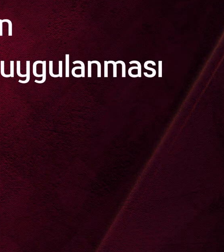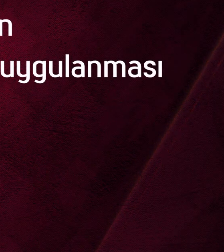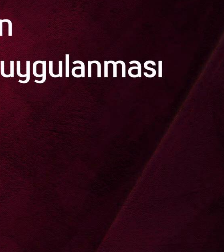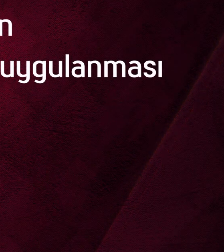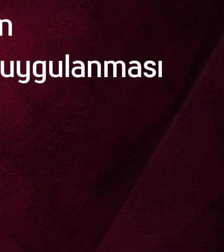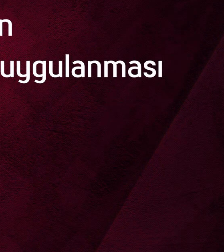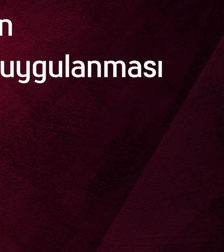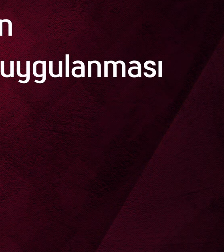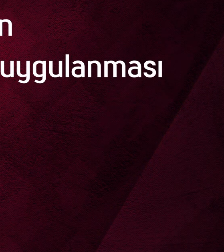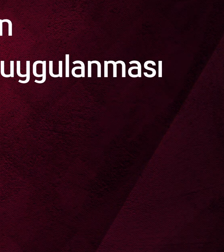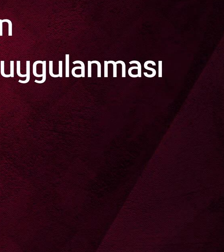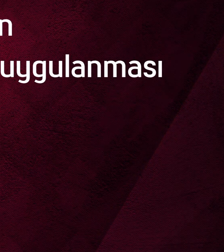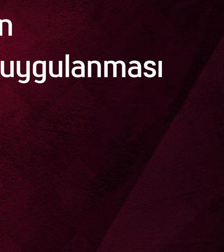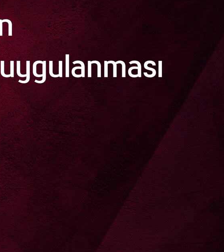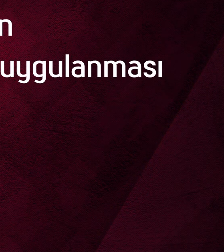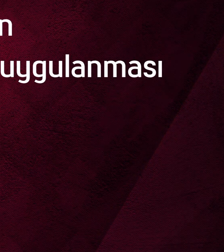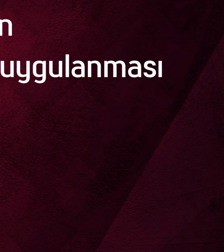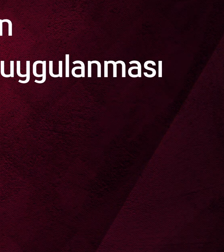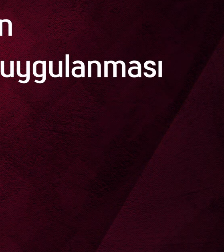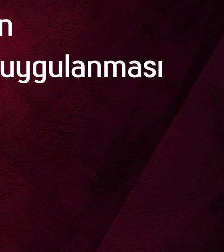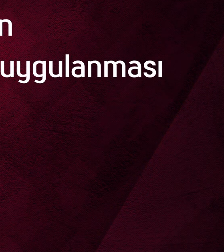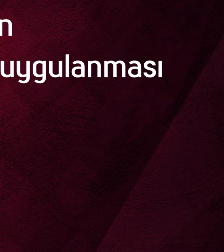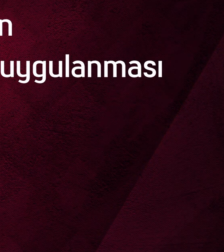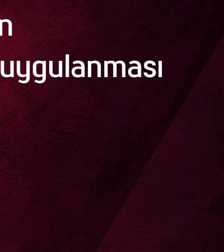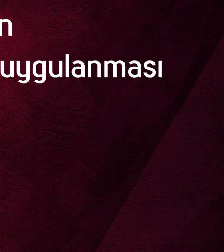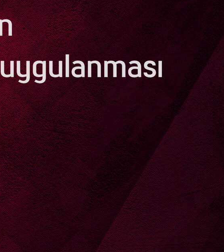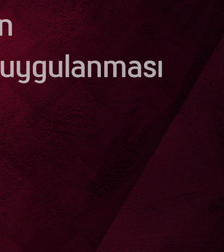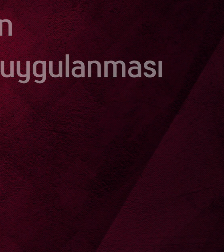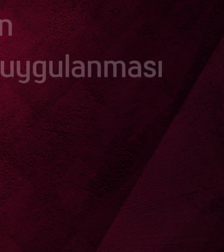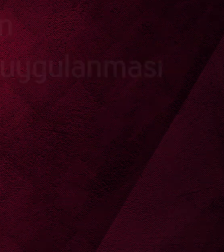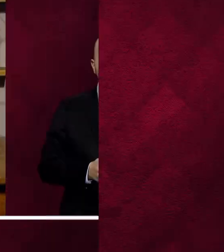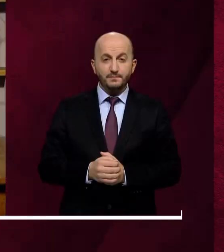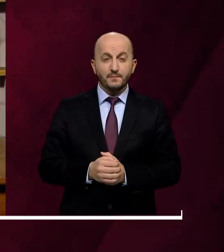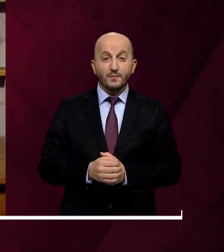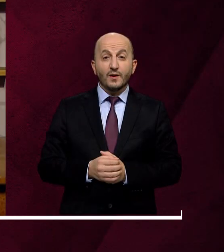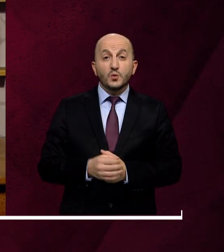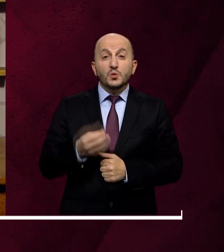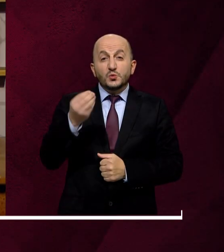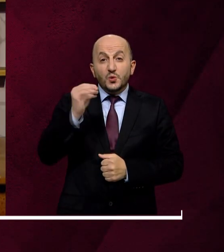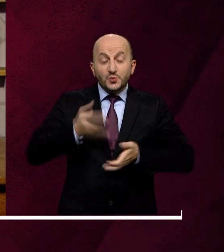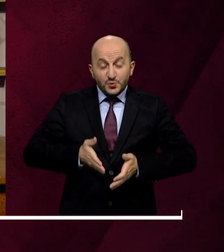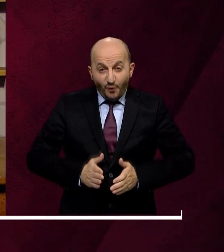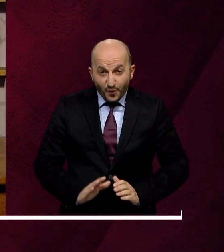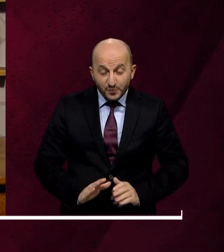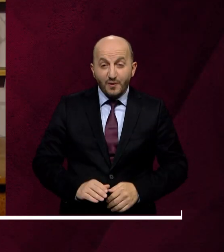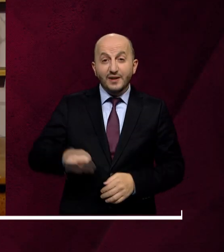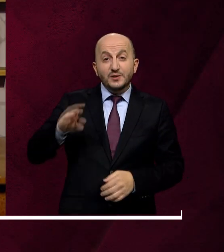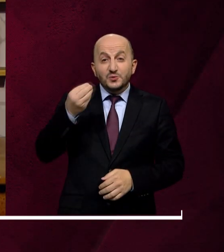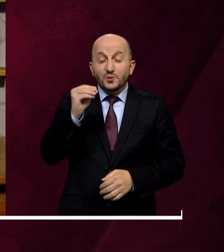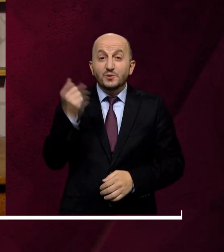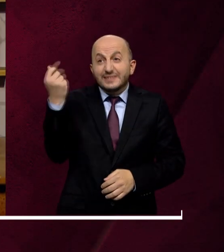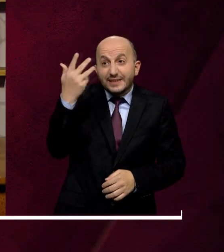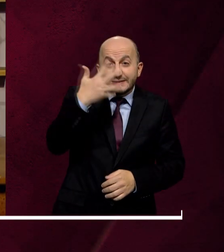Gebeliği engellemek için kordon bağlatma gibi yöntemlerin uygulanması caiz midir? Çocuk doğurma, çocuk